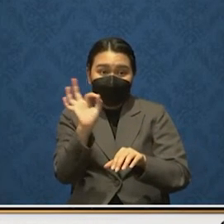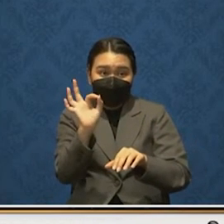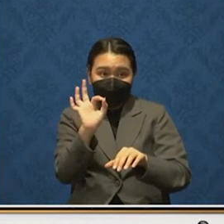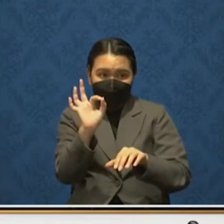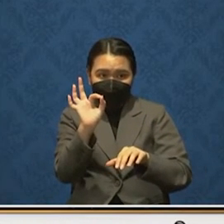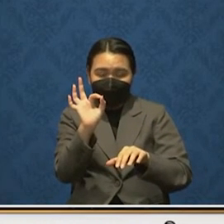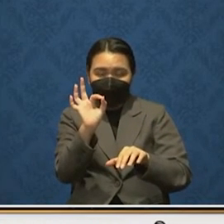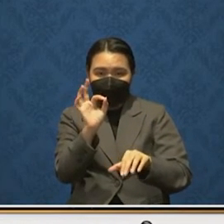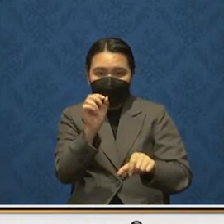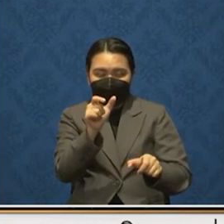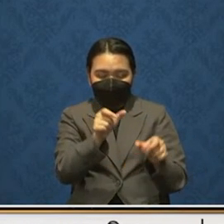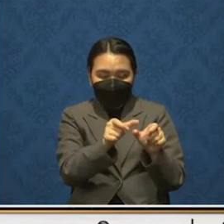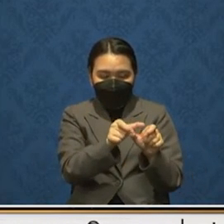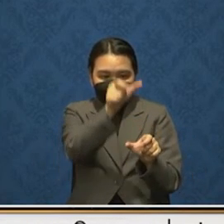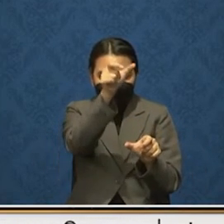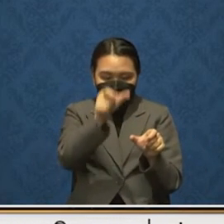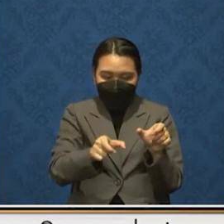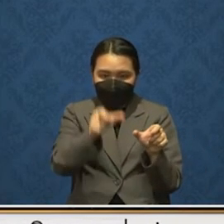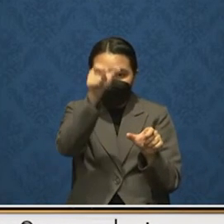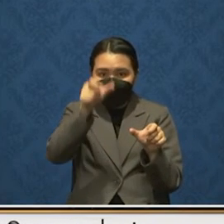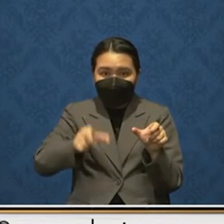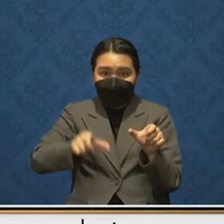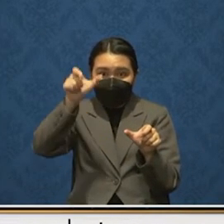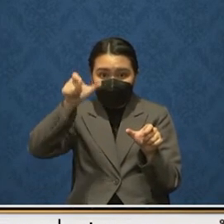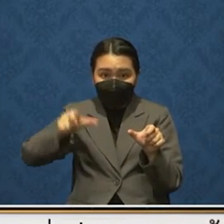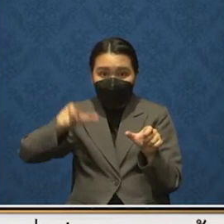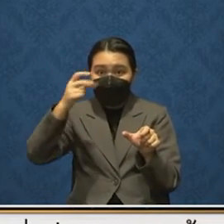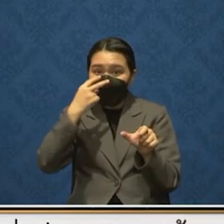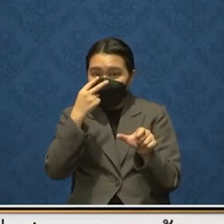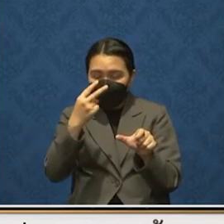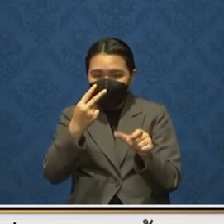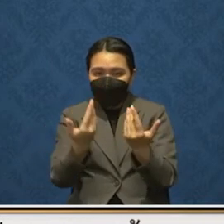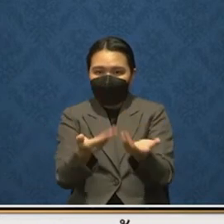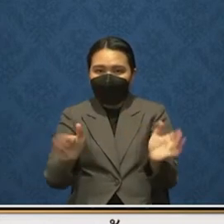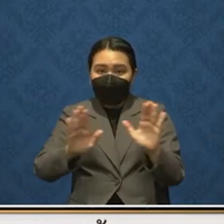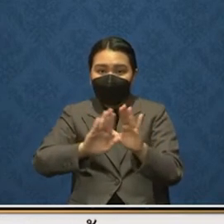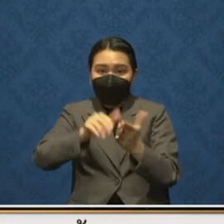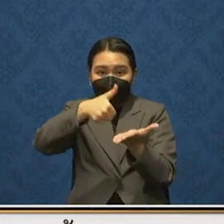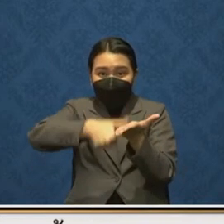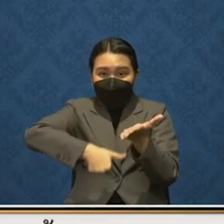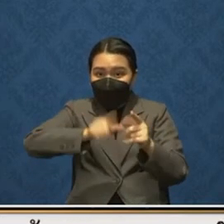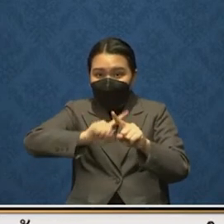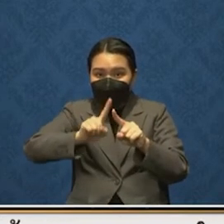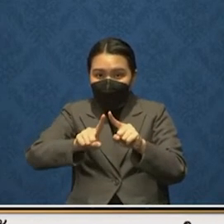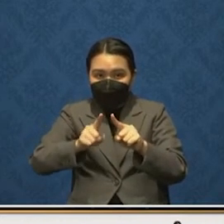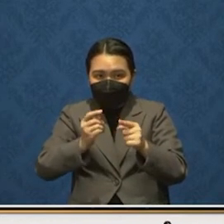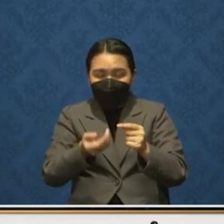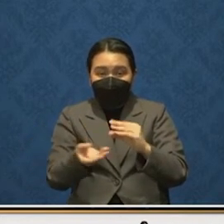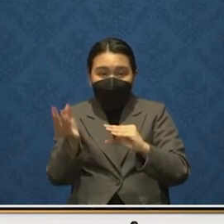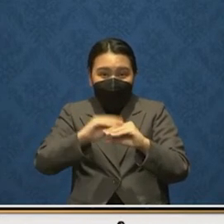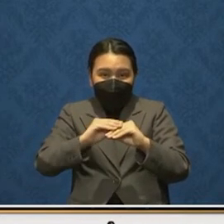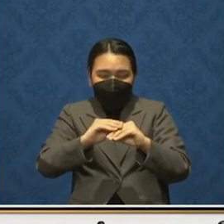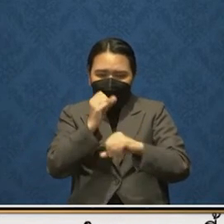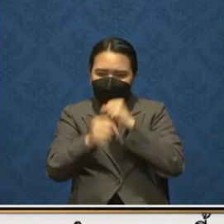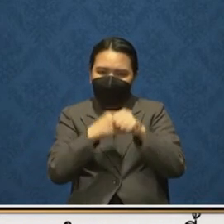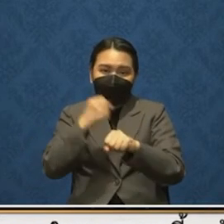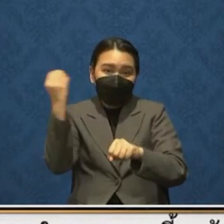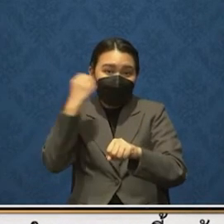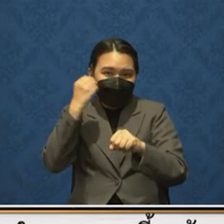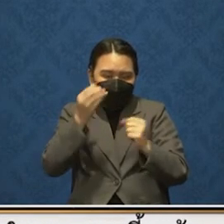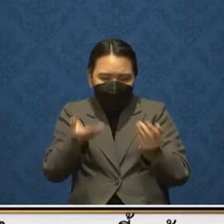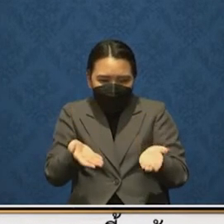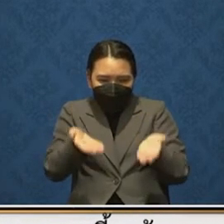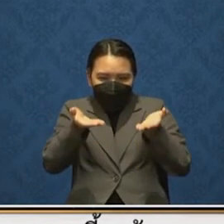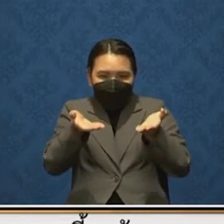กราสีฟ้านี่กลวเรือนสูงขทุกปีทุกปีนะครับสูงข้ทุกปี